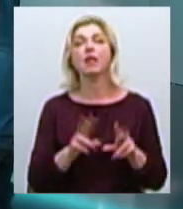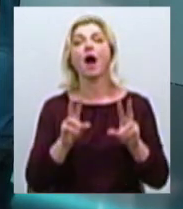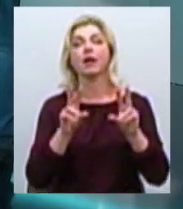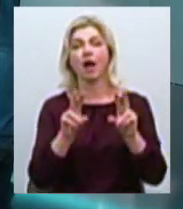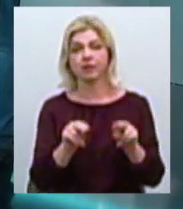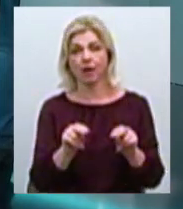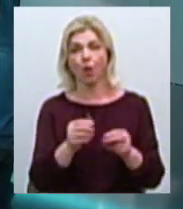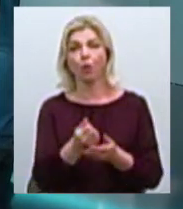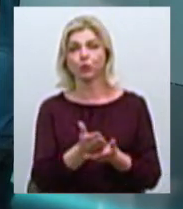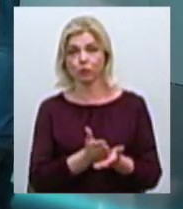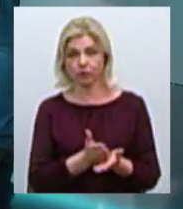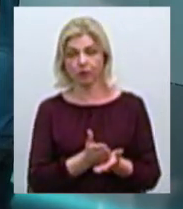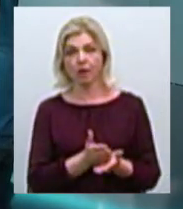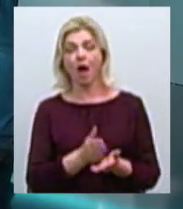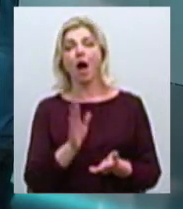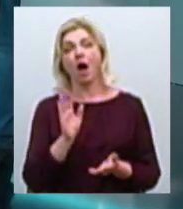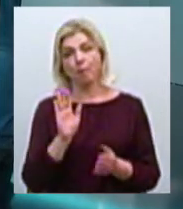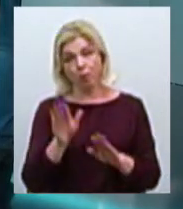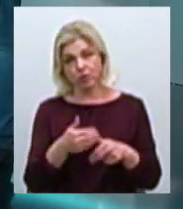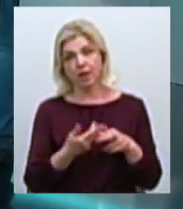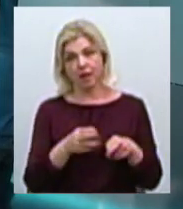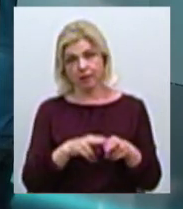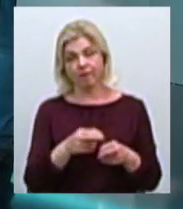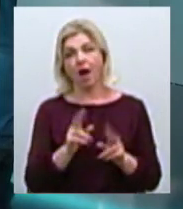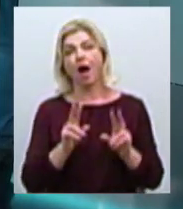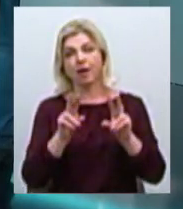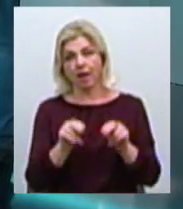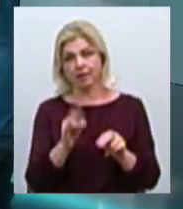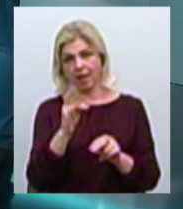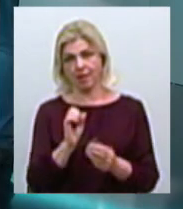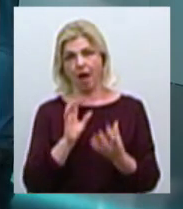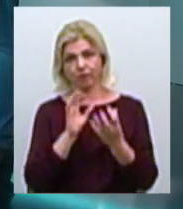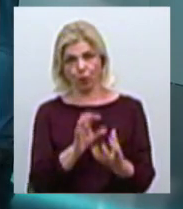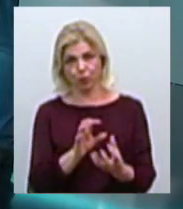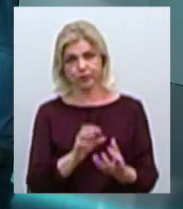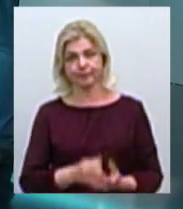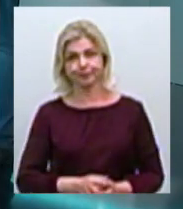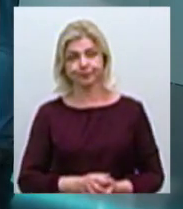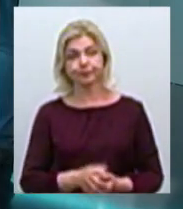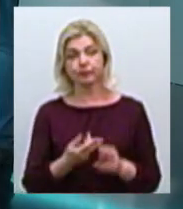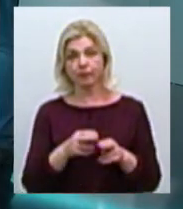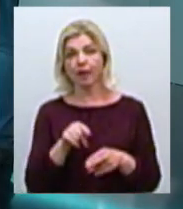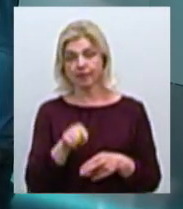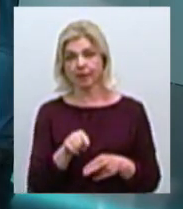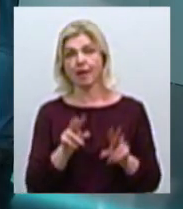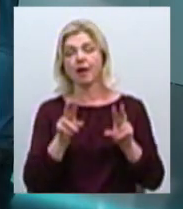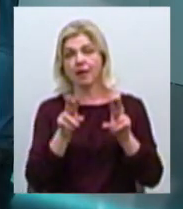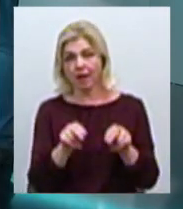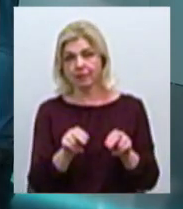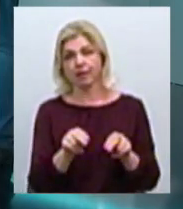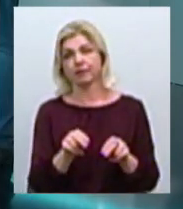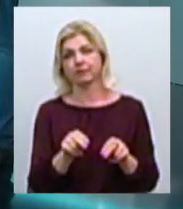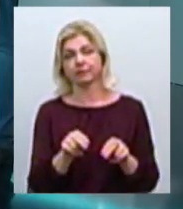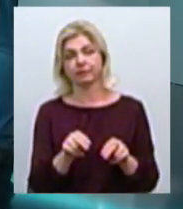обслуговування. Тобто після цього гарантійна, гарантія на автобуси. То есть по этой гарантии это какие-то при